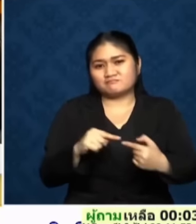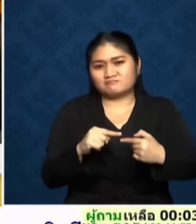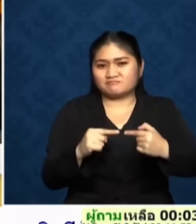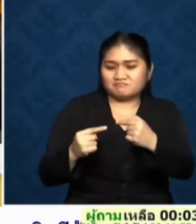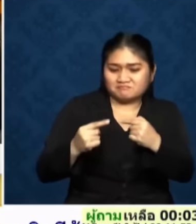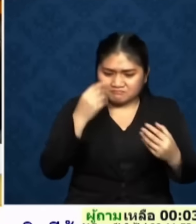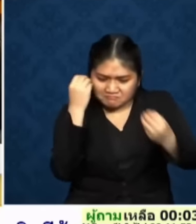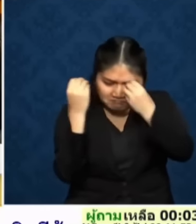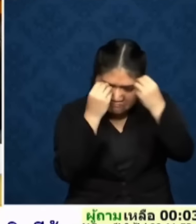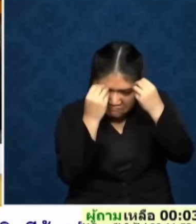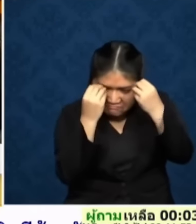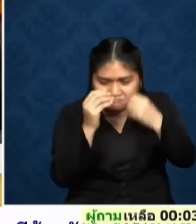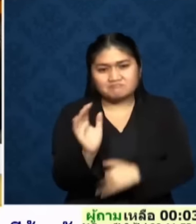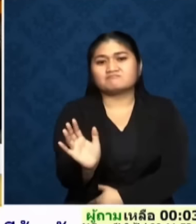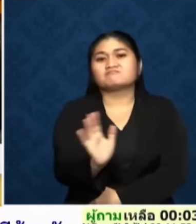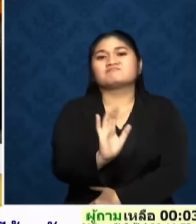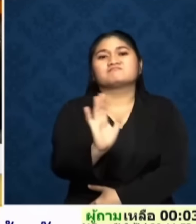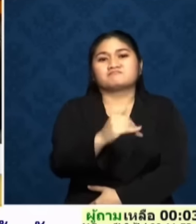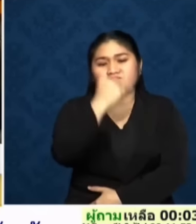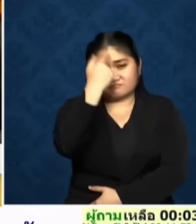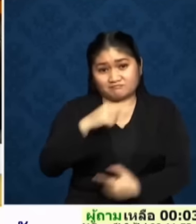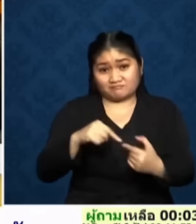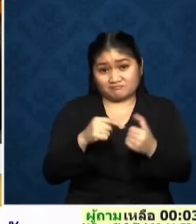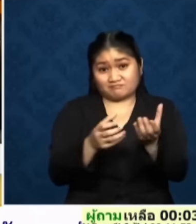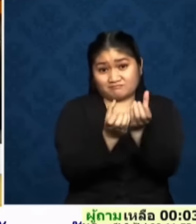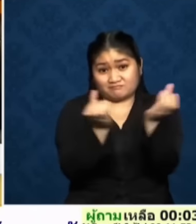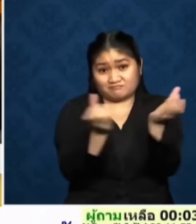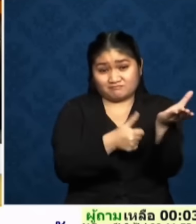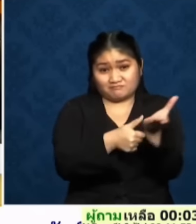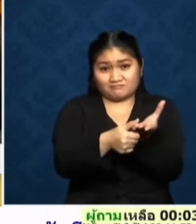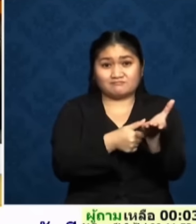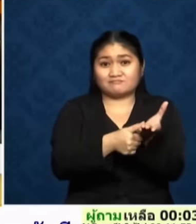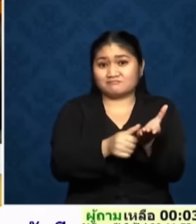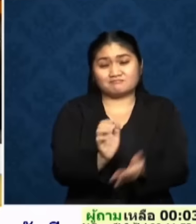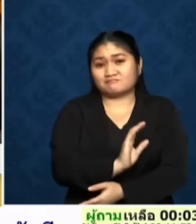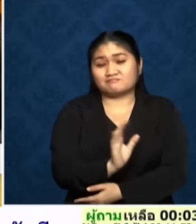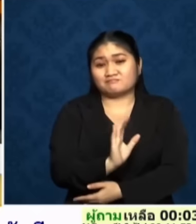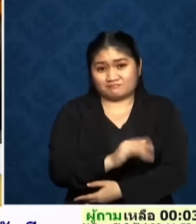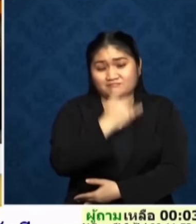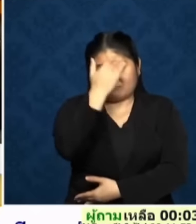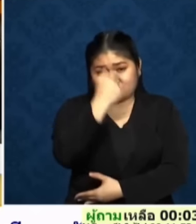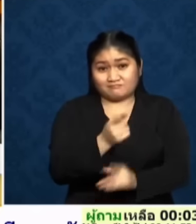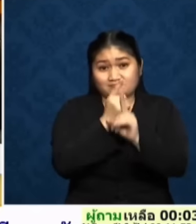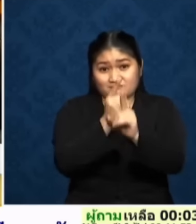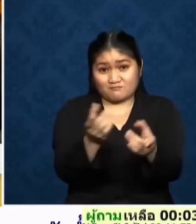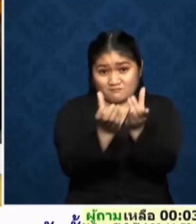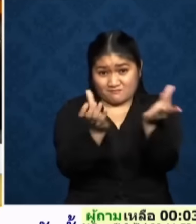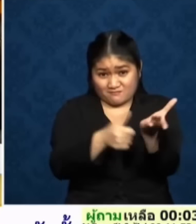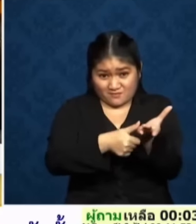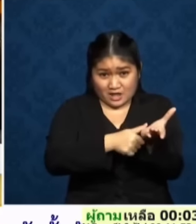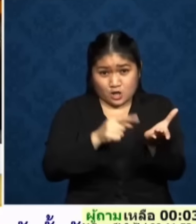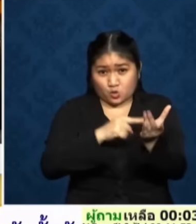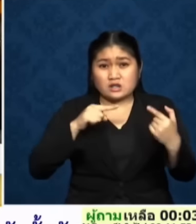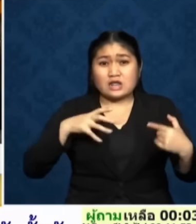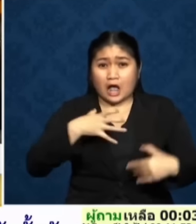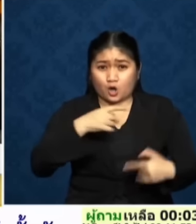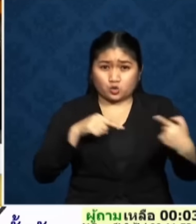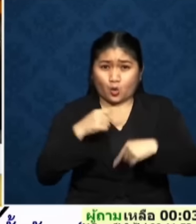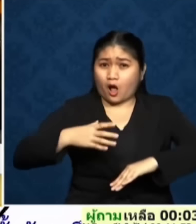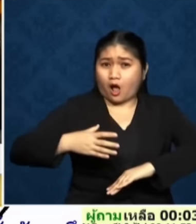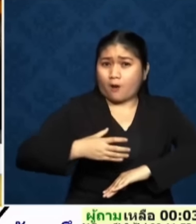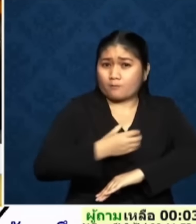ามเรื่องการแก้ไขรัฐธรรมนูญซึ่งตามที่ศาลรัฐธรรมนูญวินิจฉัยก็คืออยากให้เป็นอำนาจประชาชน